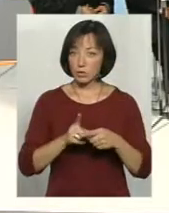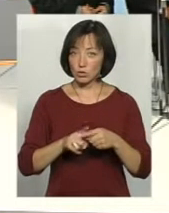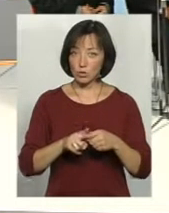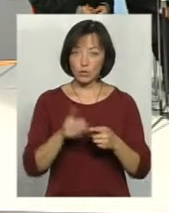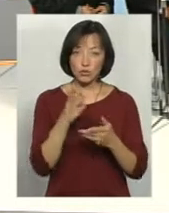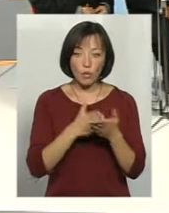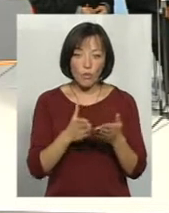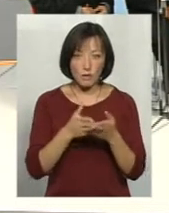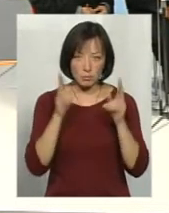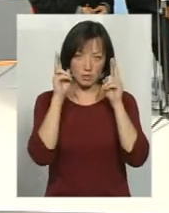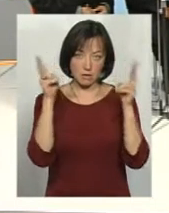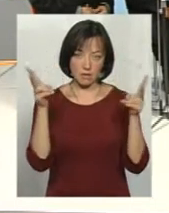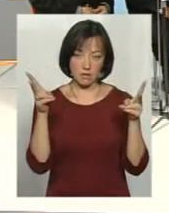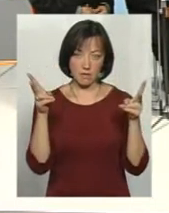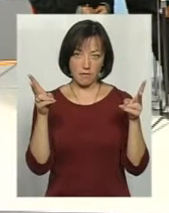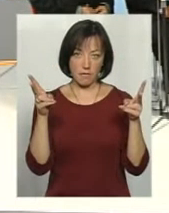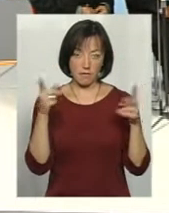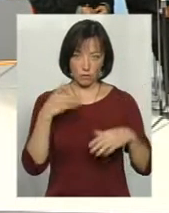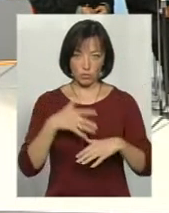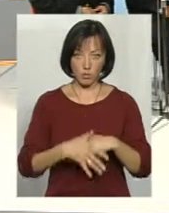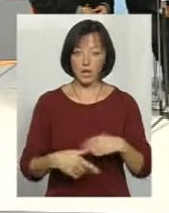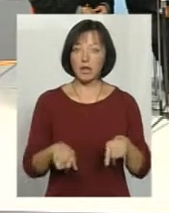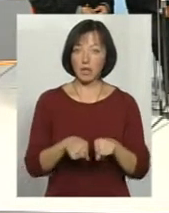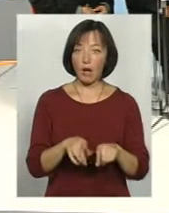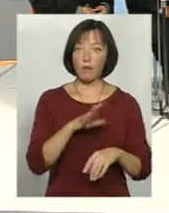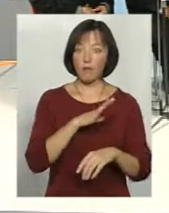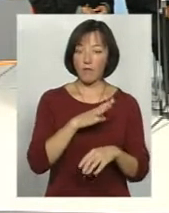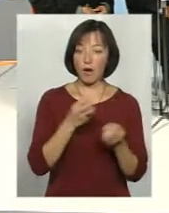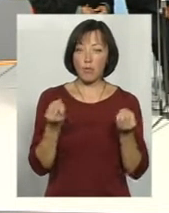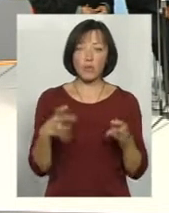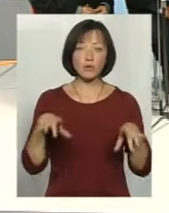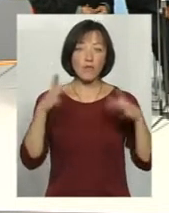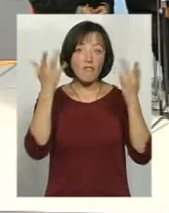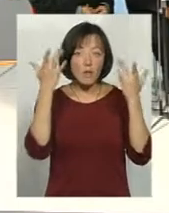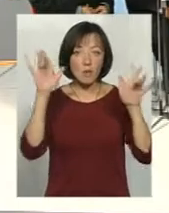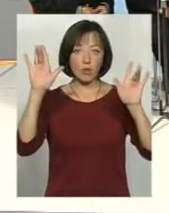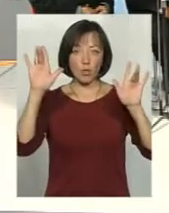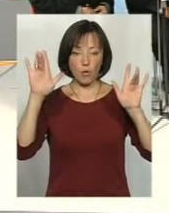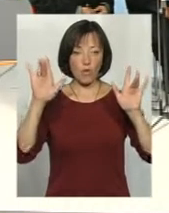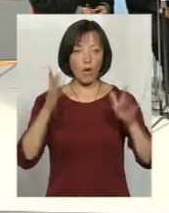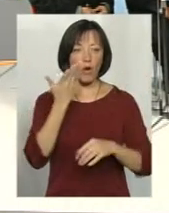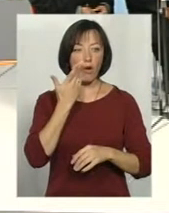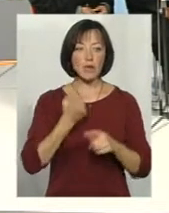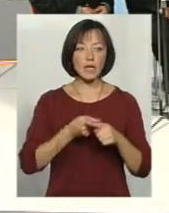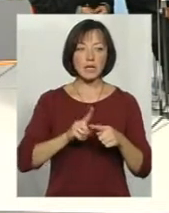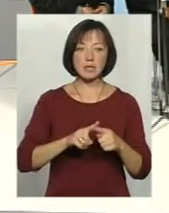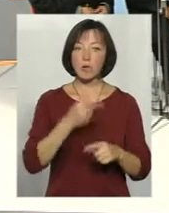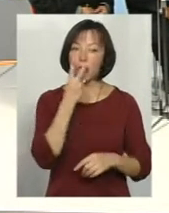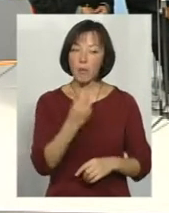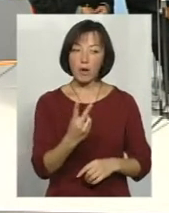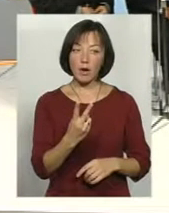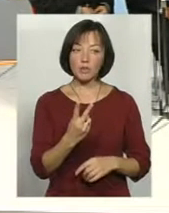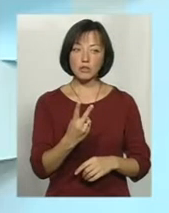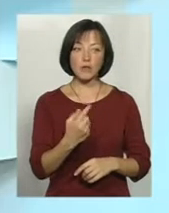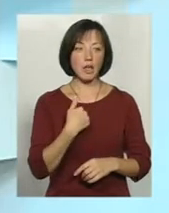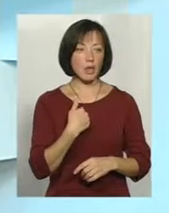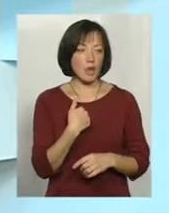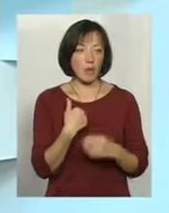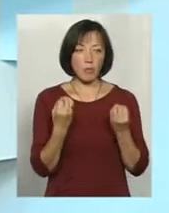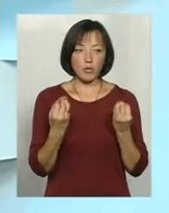зовсім його не знати. Розумієте? І так буває просто випадково. І коли я це побачив, я